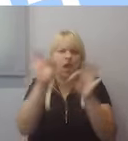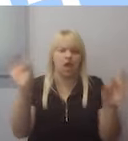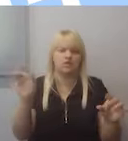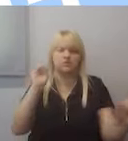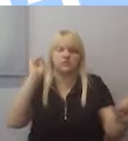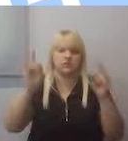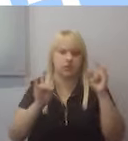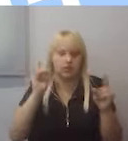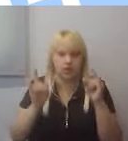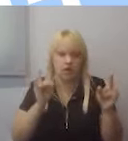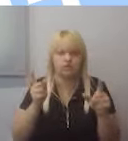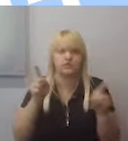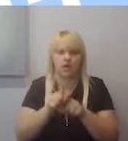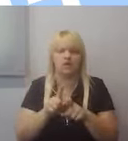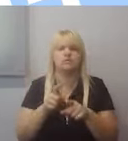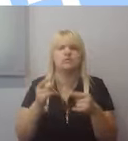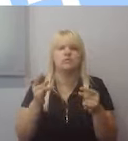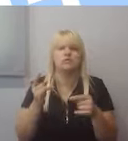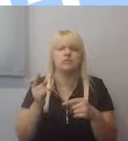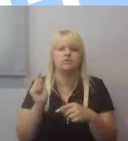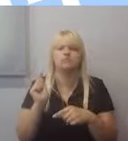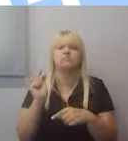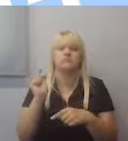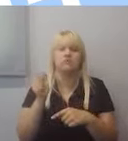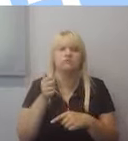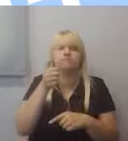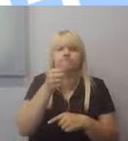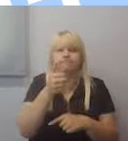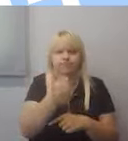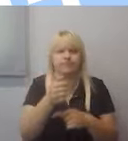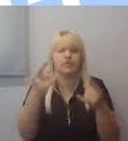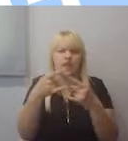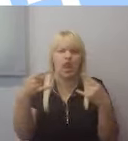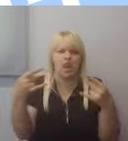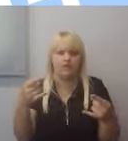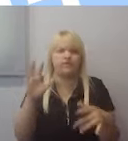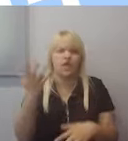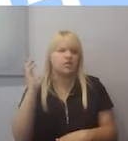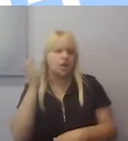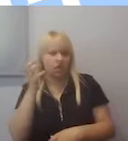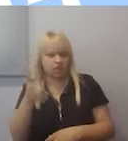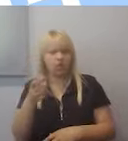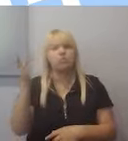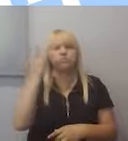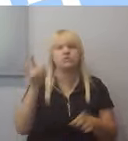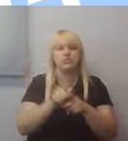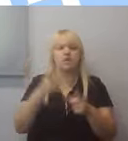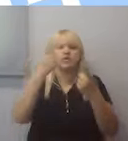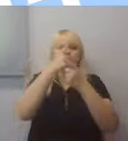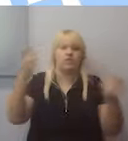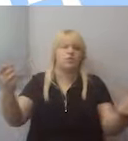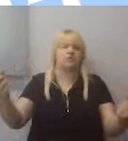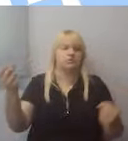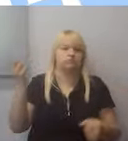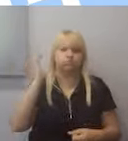tad ieslēdzot televīziju vai radio tad principā mēs arī tad saņemsim tikai šo te informāciju